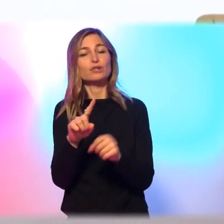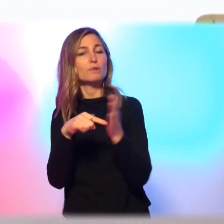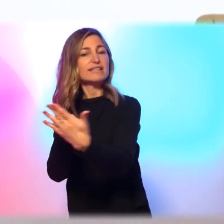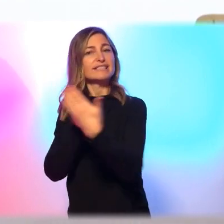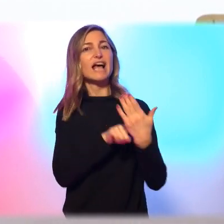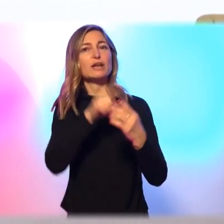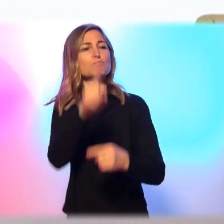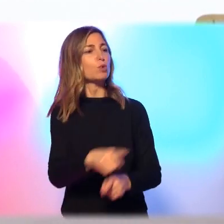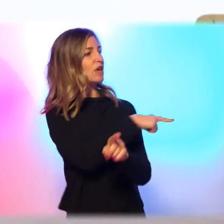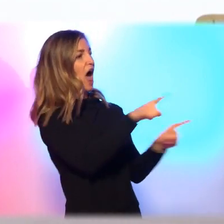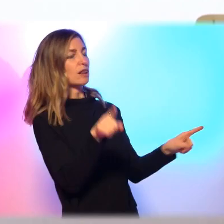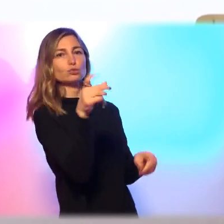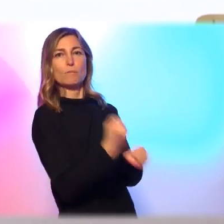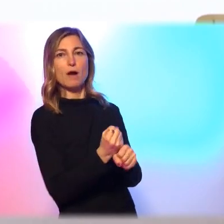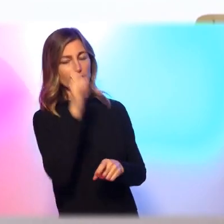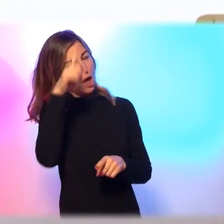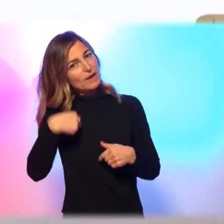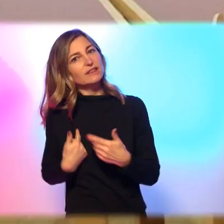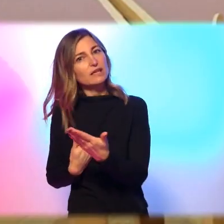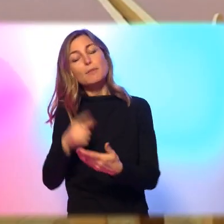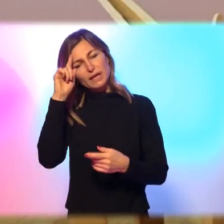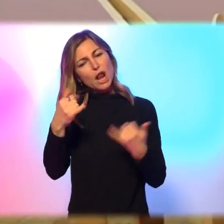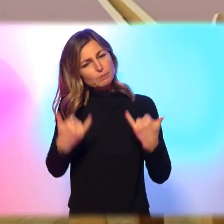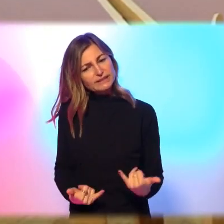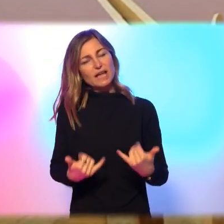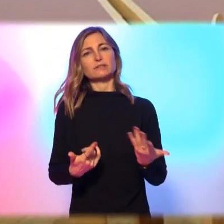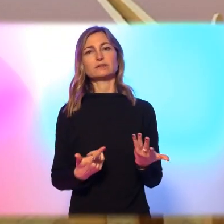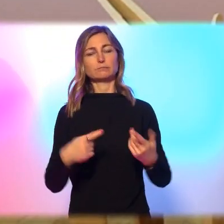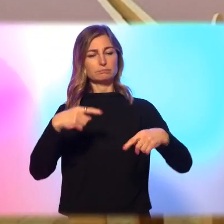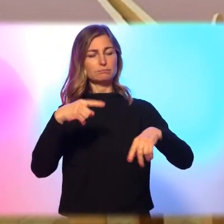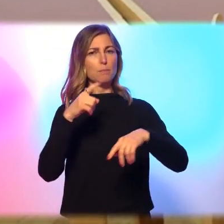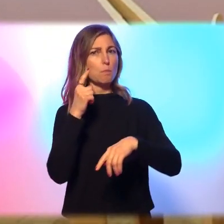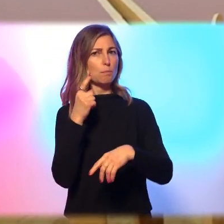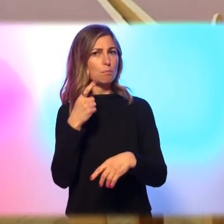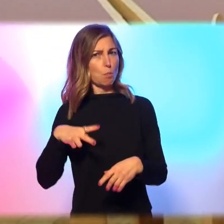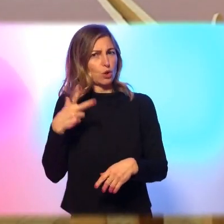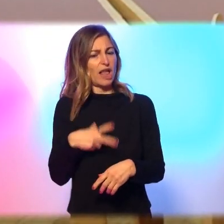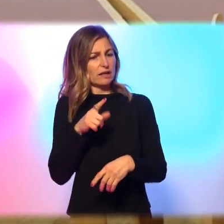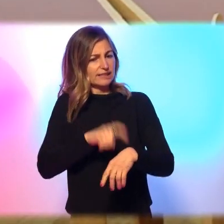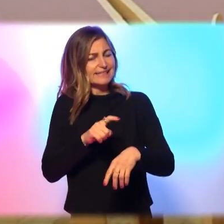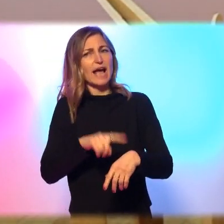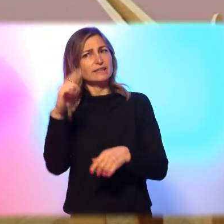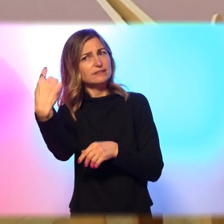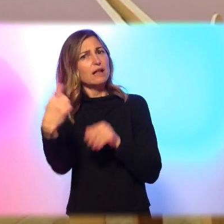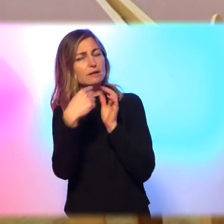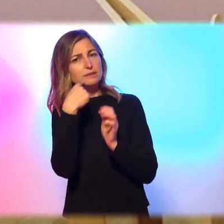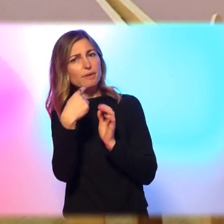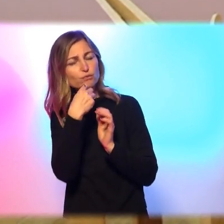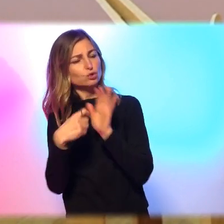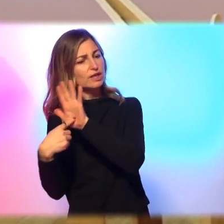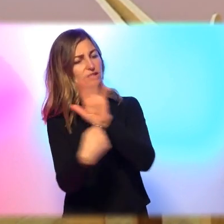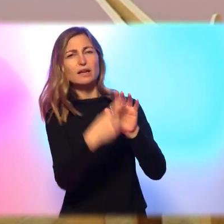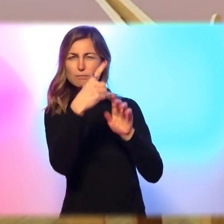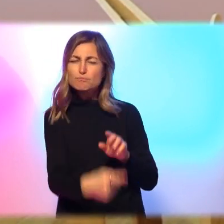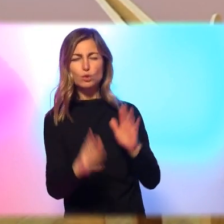zu sagen, das müssen jetzt alle tun, sondern sie tut es, um aufzuzeigen, dass es nicht so einfach ist, in unserer heutigen Zeit tatsächlich